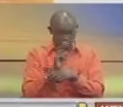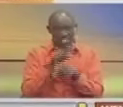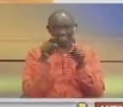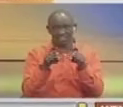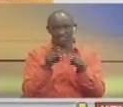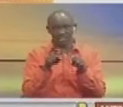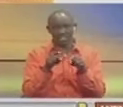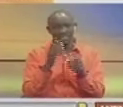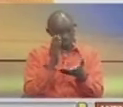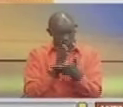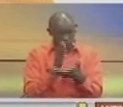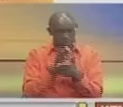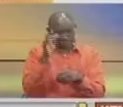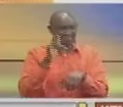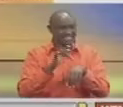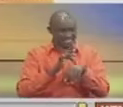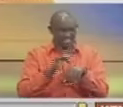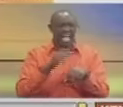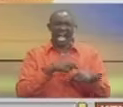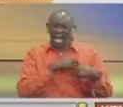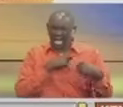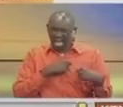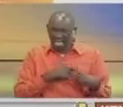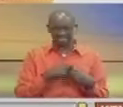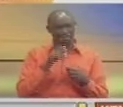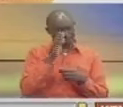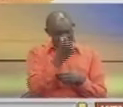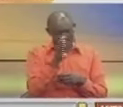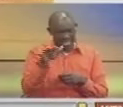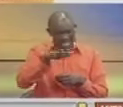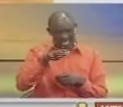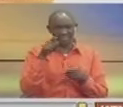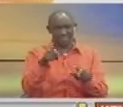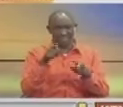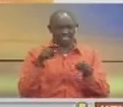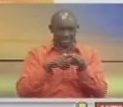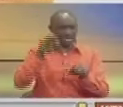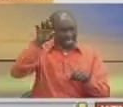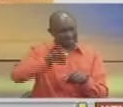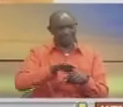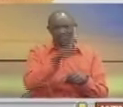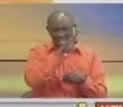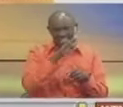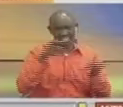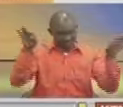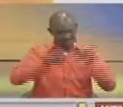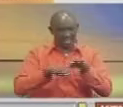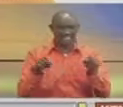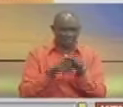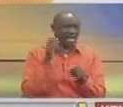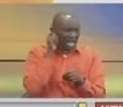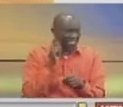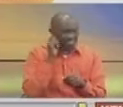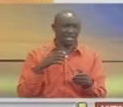ambalo nadai liligusa sana nyoyo za wakazi hususan katika mkoa wa Bonde la Ufa, hasa jamii wa Kalenjin,